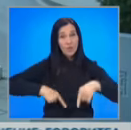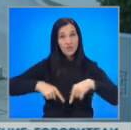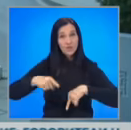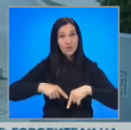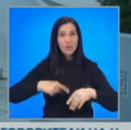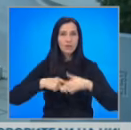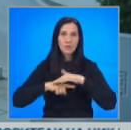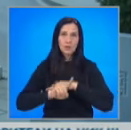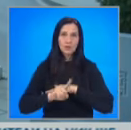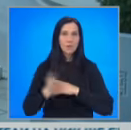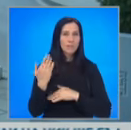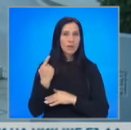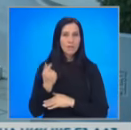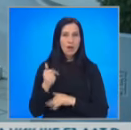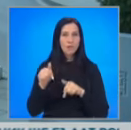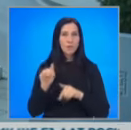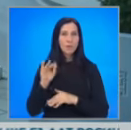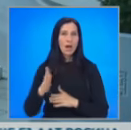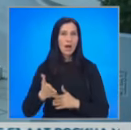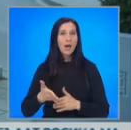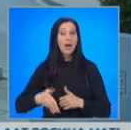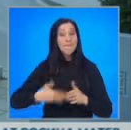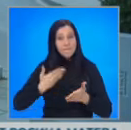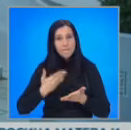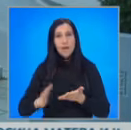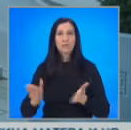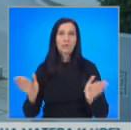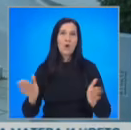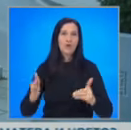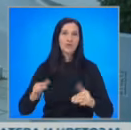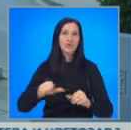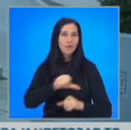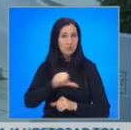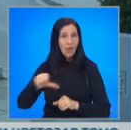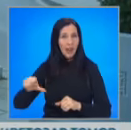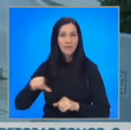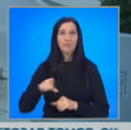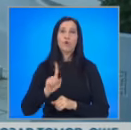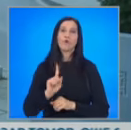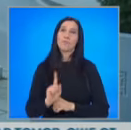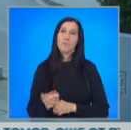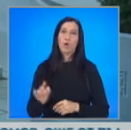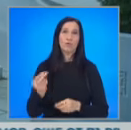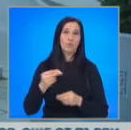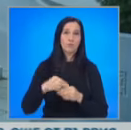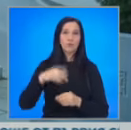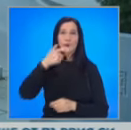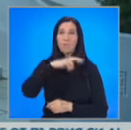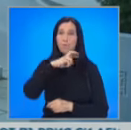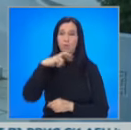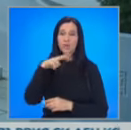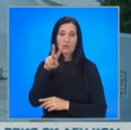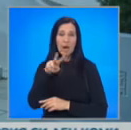движението на метрото. Преди малко от тук бяха вдигнати и ограничителните ленти. Това, което мога да допълня, е, че полицията